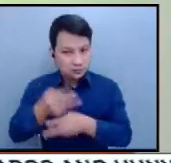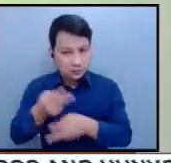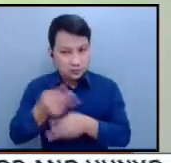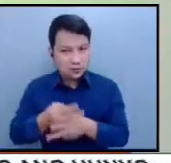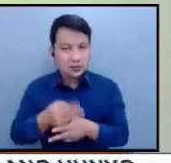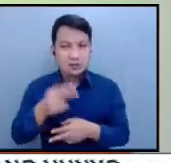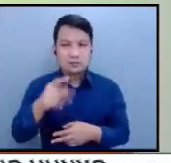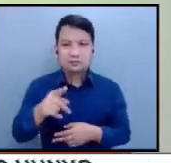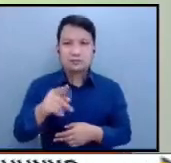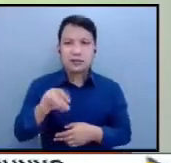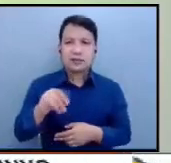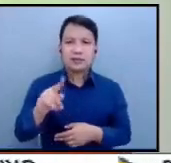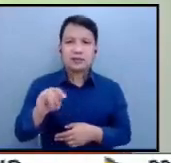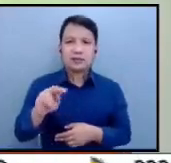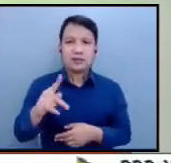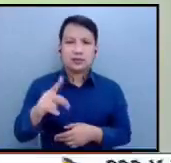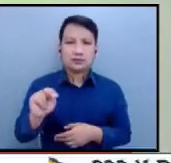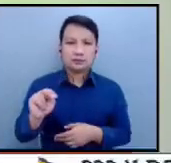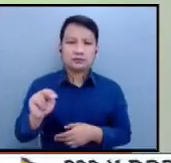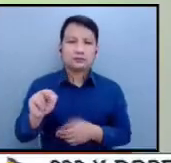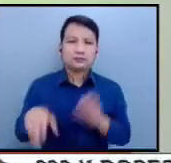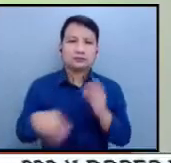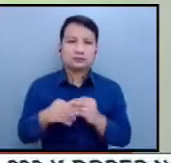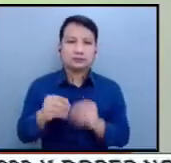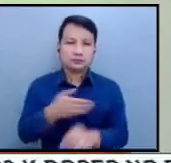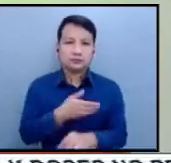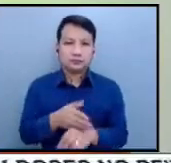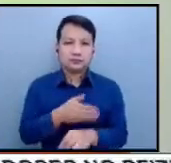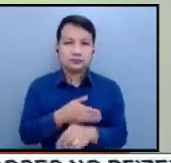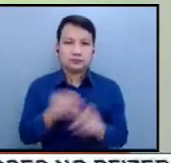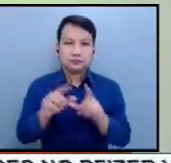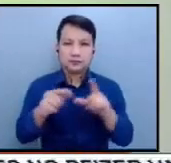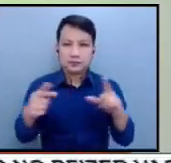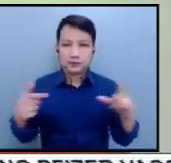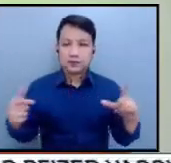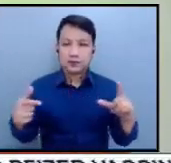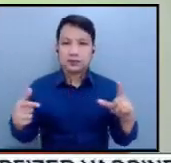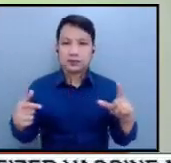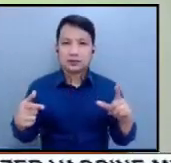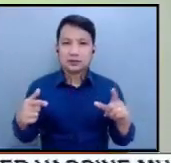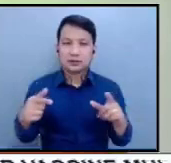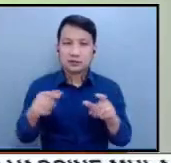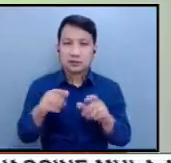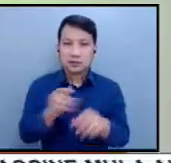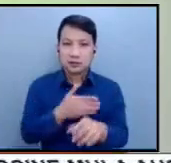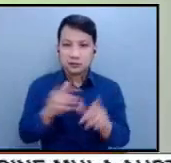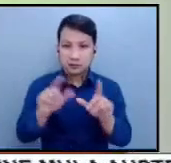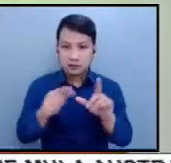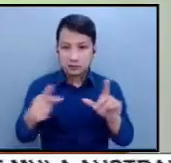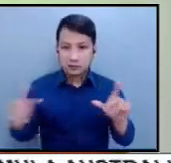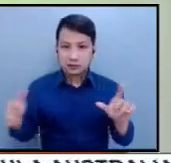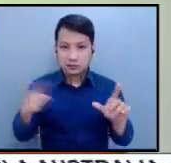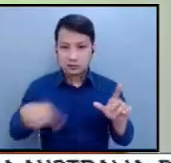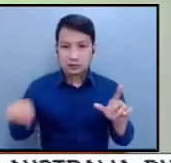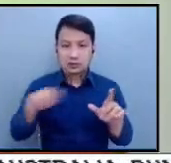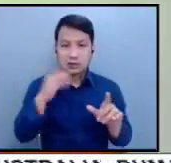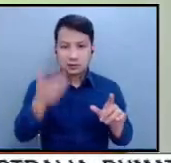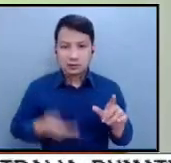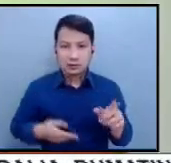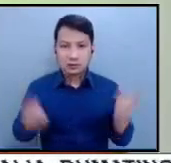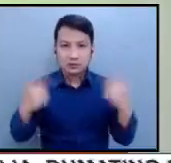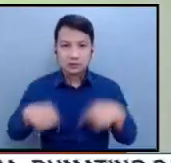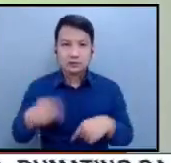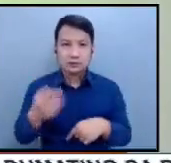ating makakasama ngayon ang Senior Language Researcher ng Komisyon sa Wikang Filipino. Welcome po sa Rise and